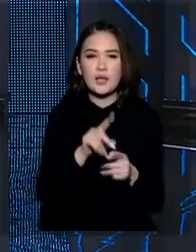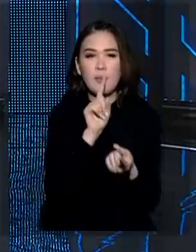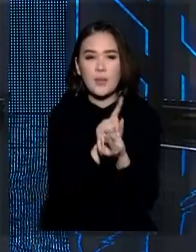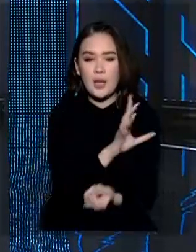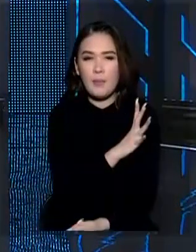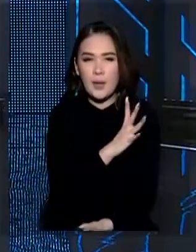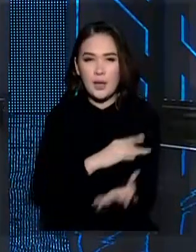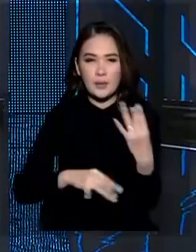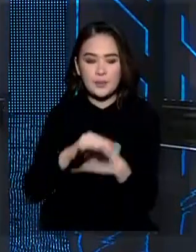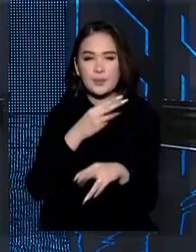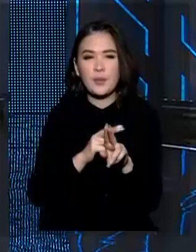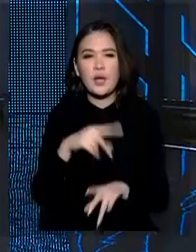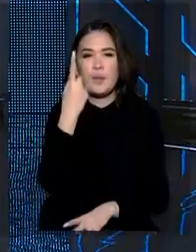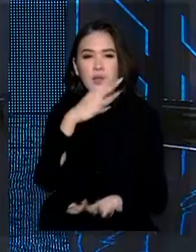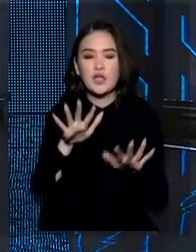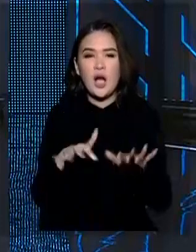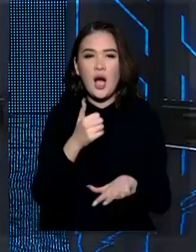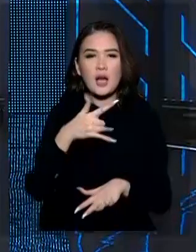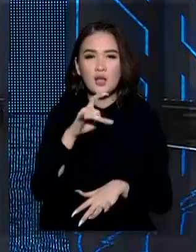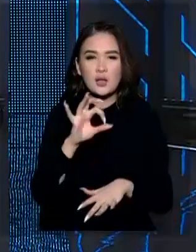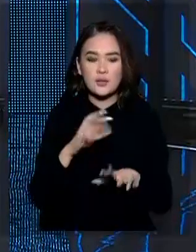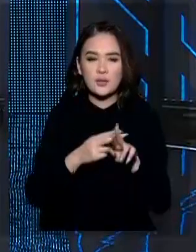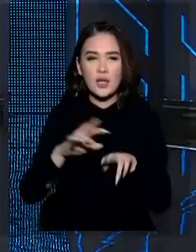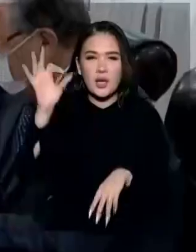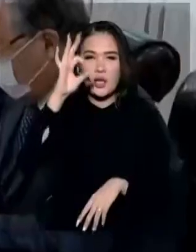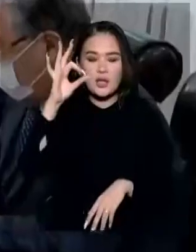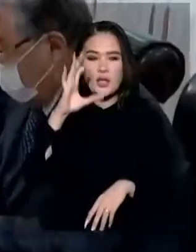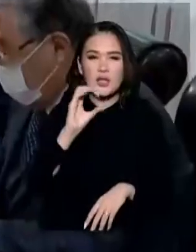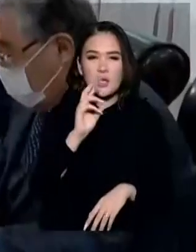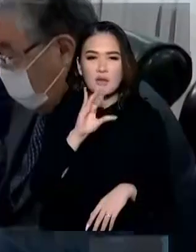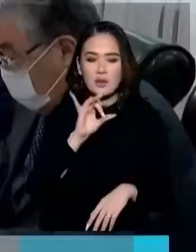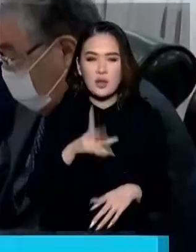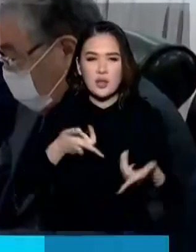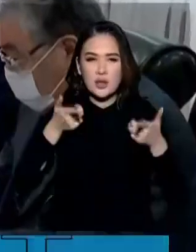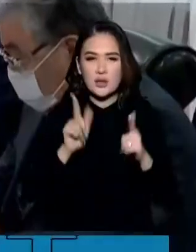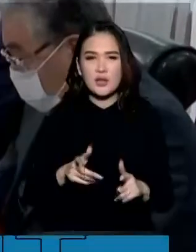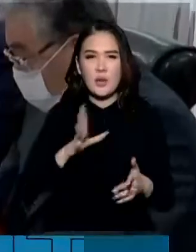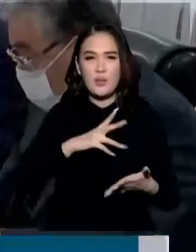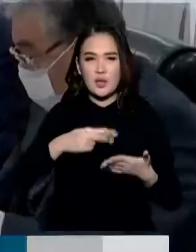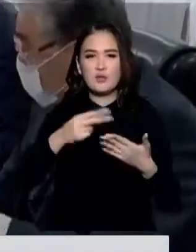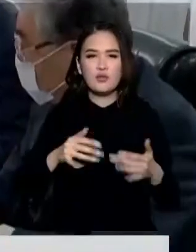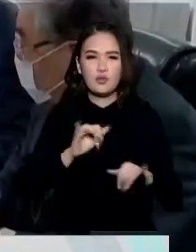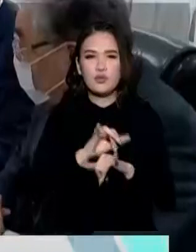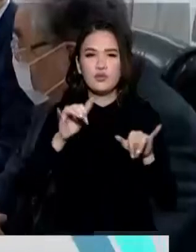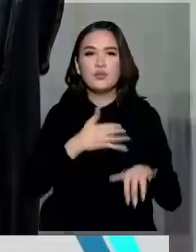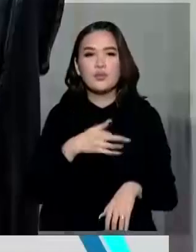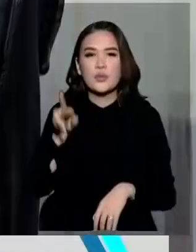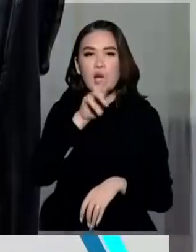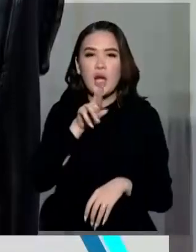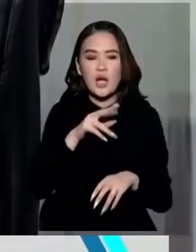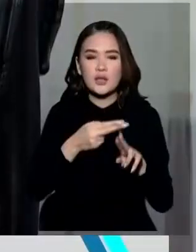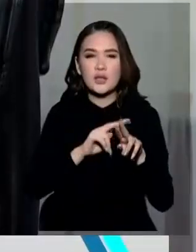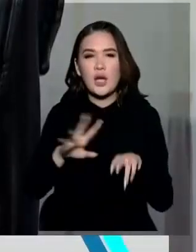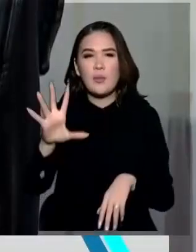айтылды. Тараптар бірінші кезекте аграрлық және көлік-логистикалық сектордағы келісімдерді жандандырмақ. Былтыр қаңтар-қараша